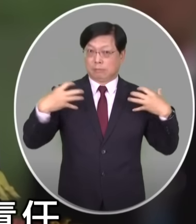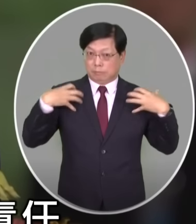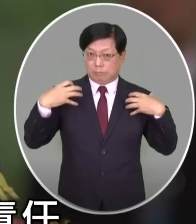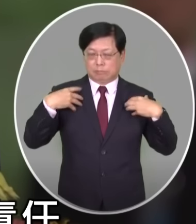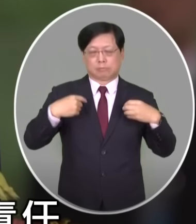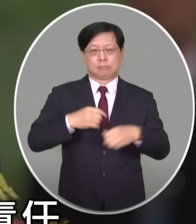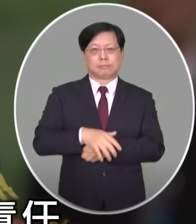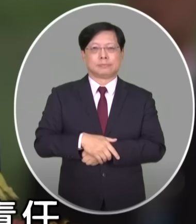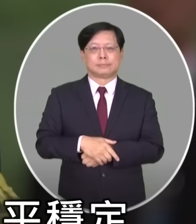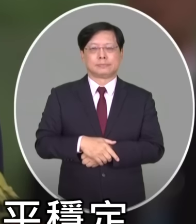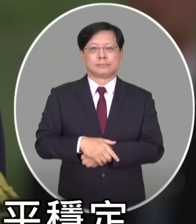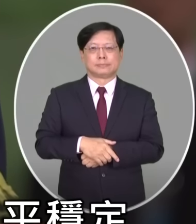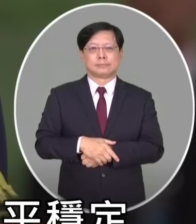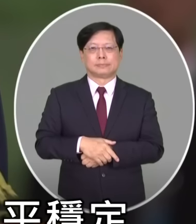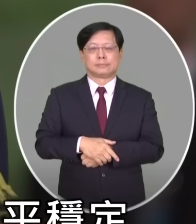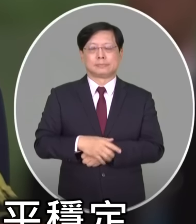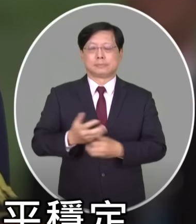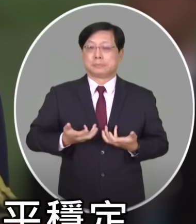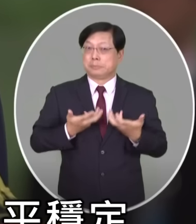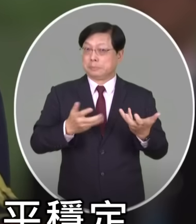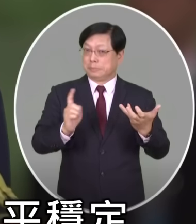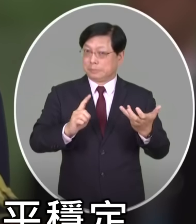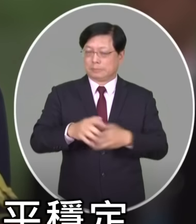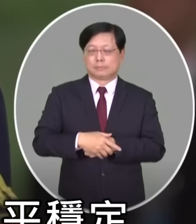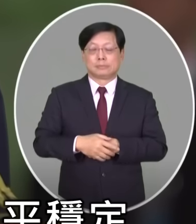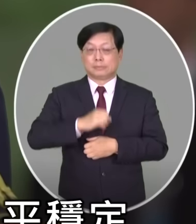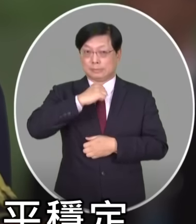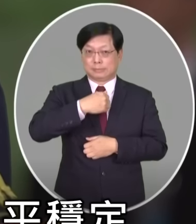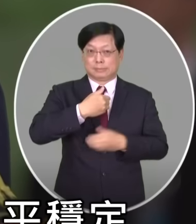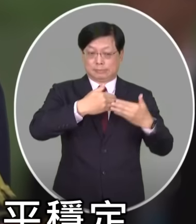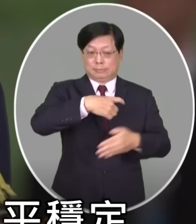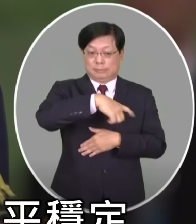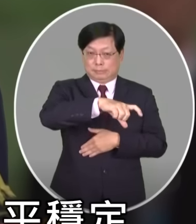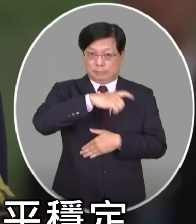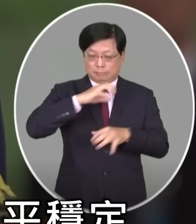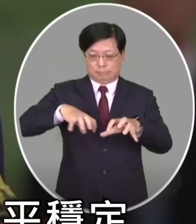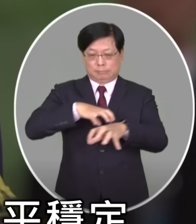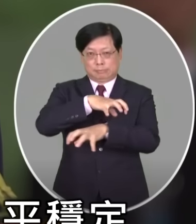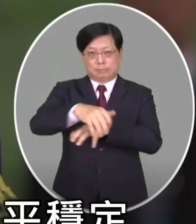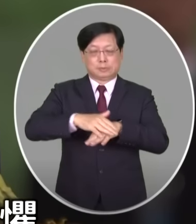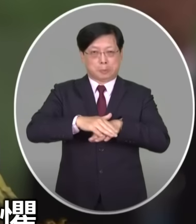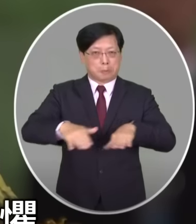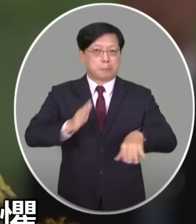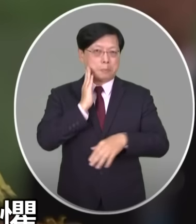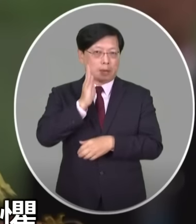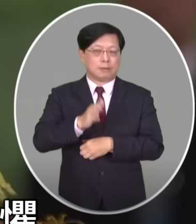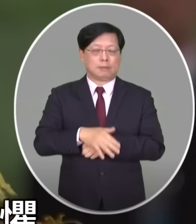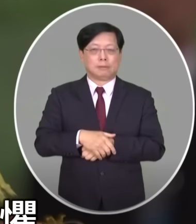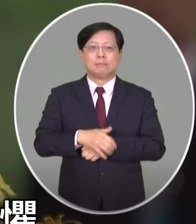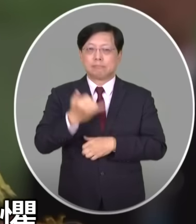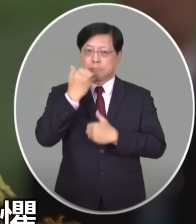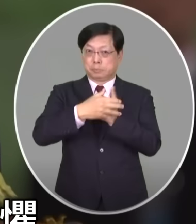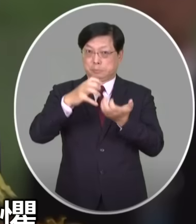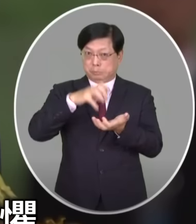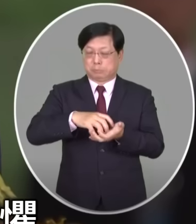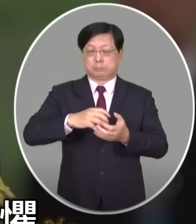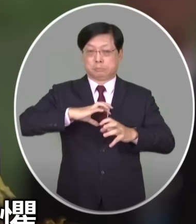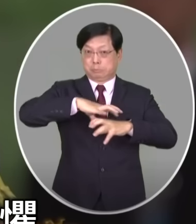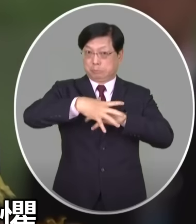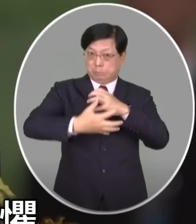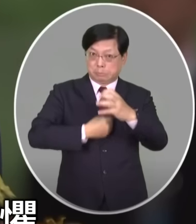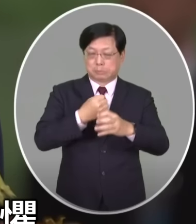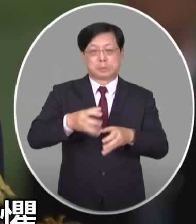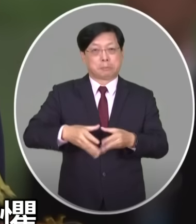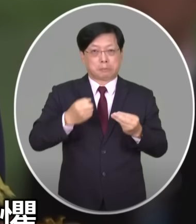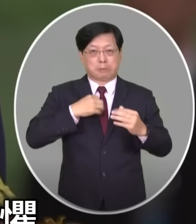的责任，致力于维持台海及区域的和平稳定，确保全球免